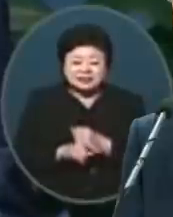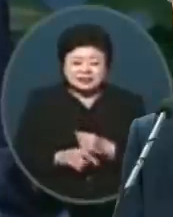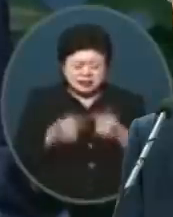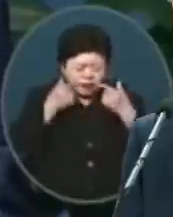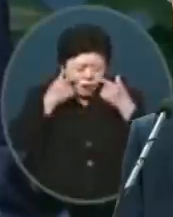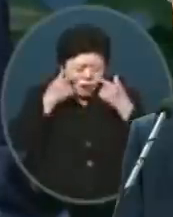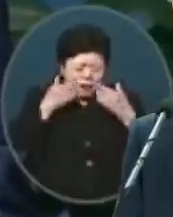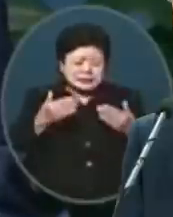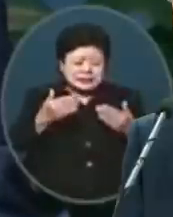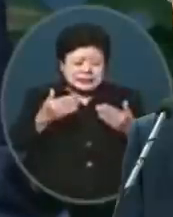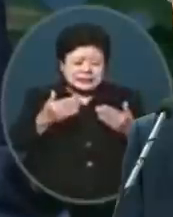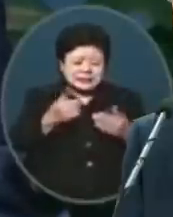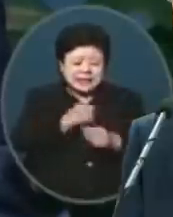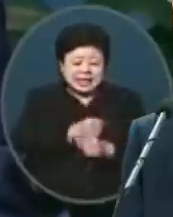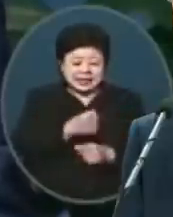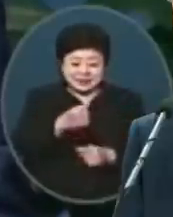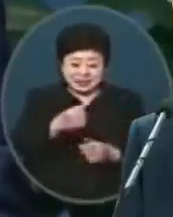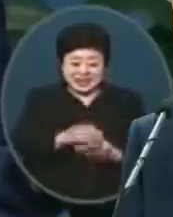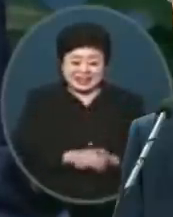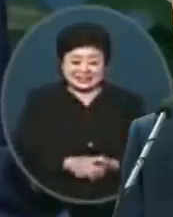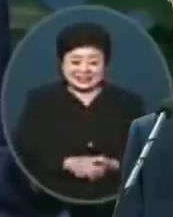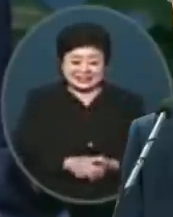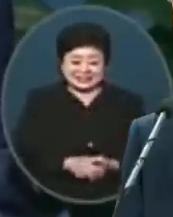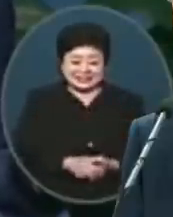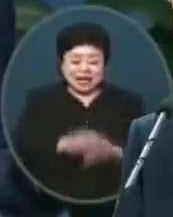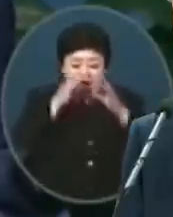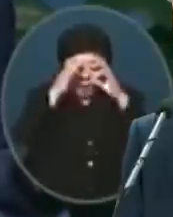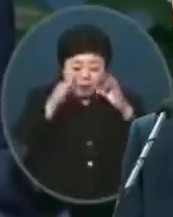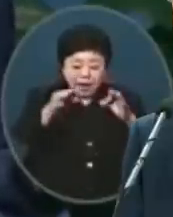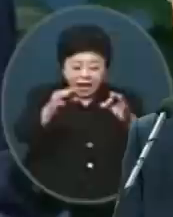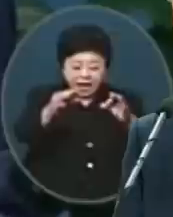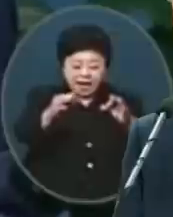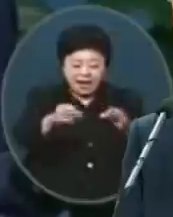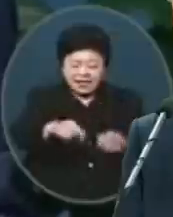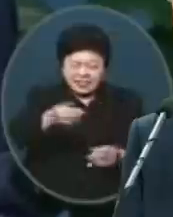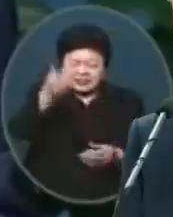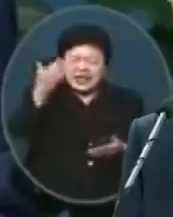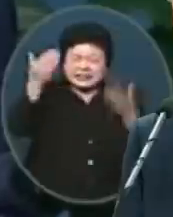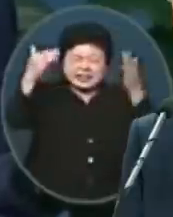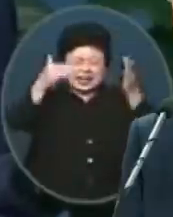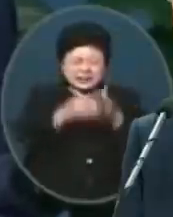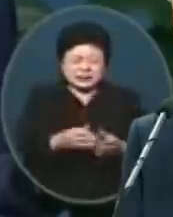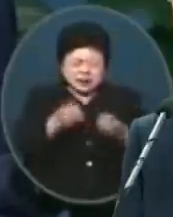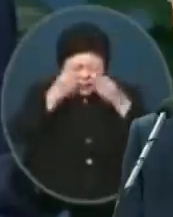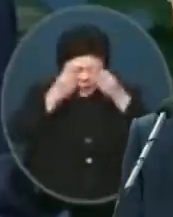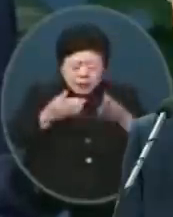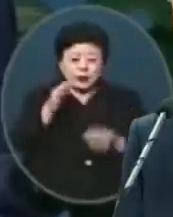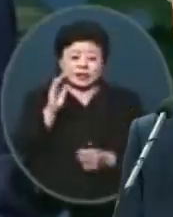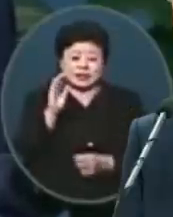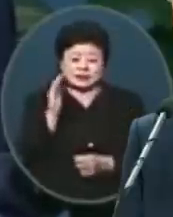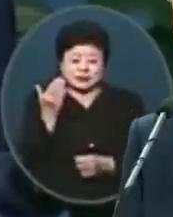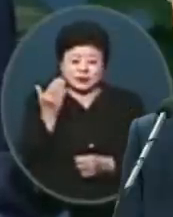뚜렷이 해야 되는 것입니다. 보라, 이젠 것은 지나가고 새 것이 되었다.